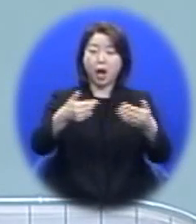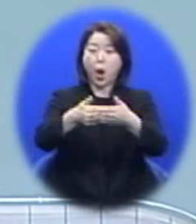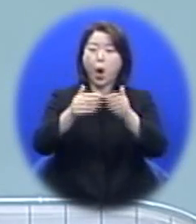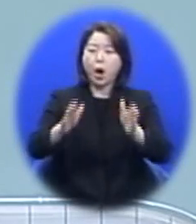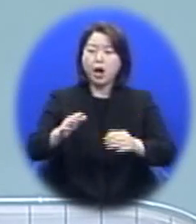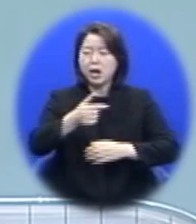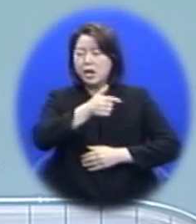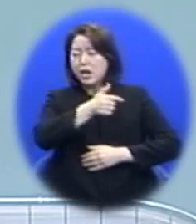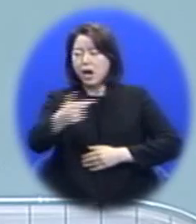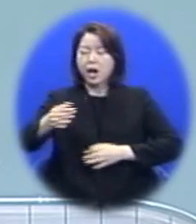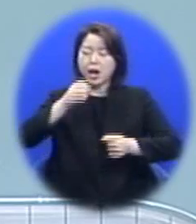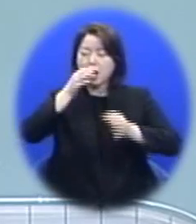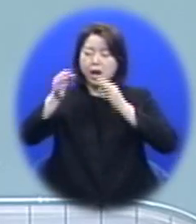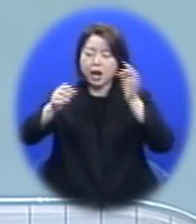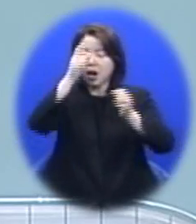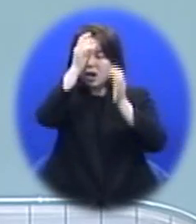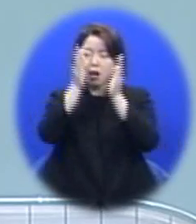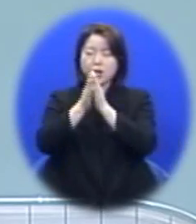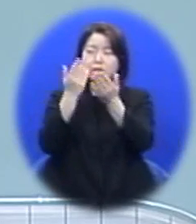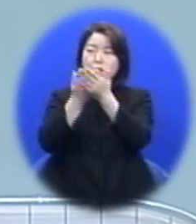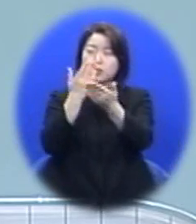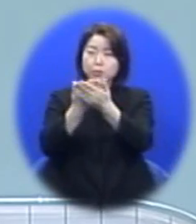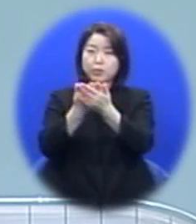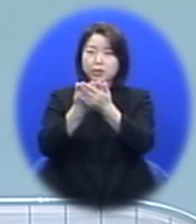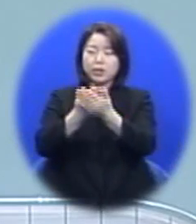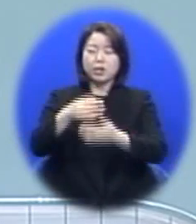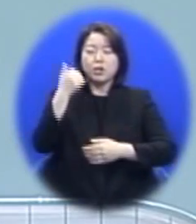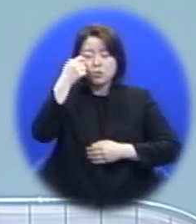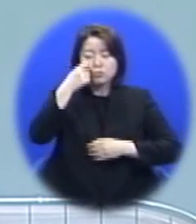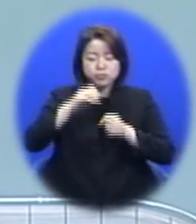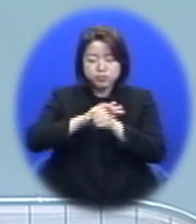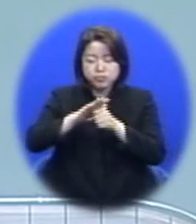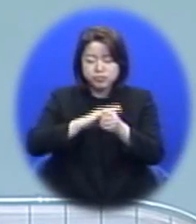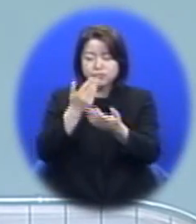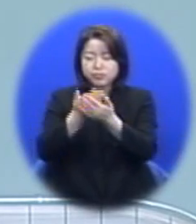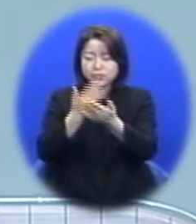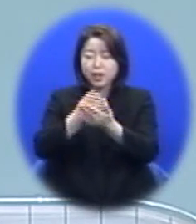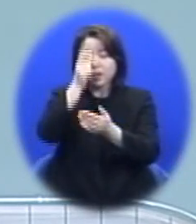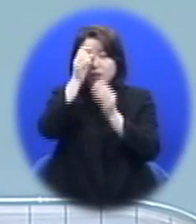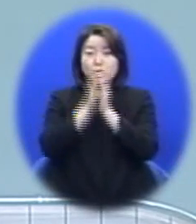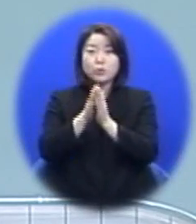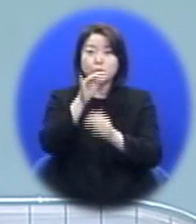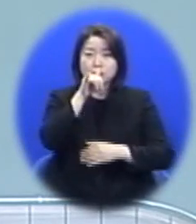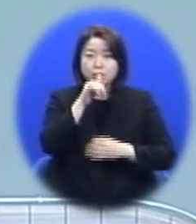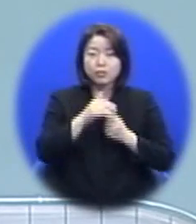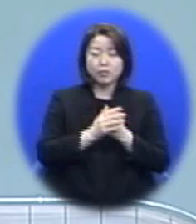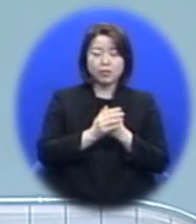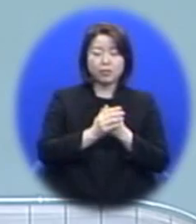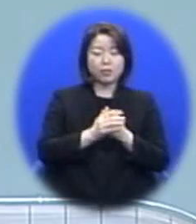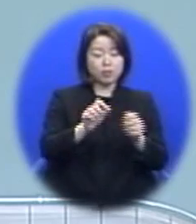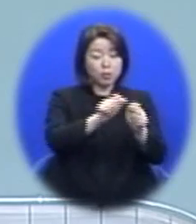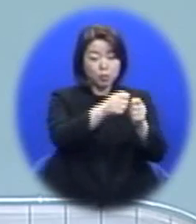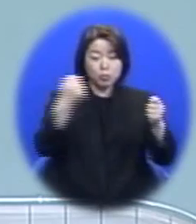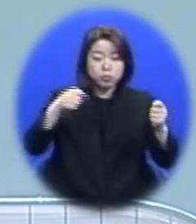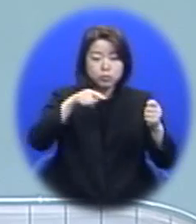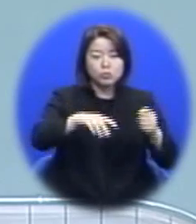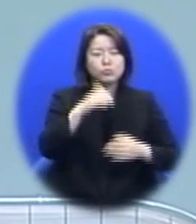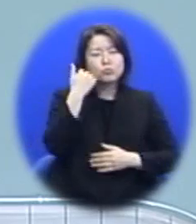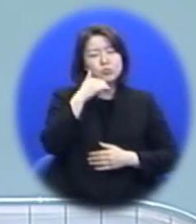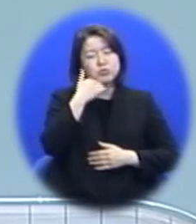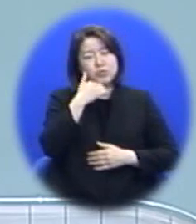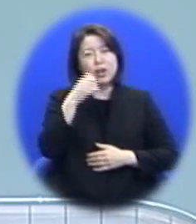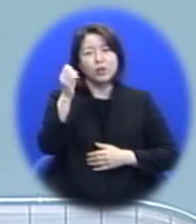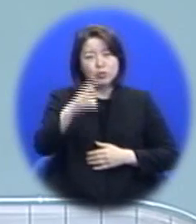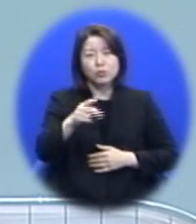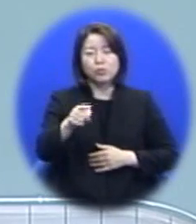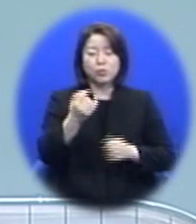기도를 하는데 또 누구를 불쌍히 여겨달라고 기도를 하더래요. 그래서 현관에서 도대체 누구가